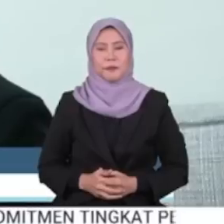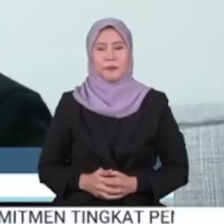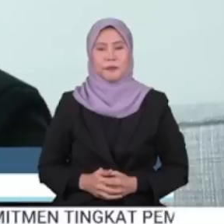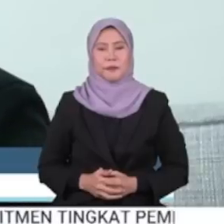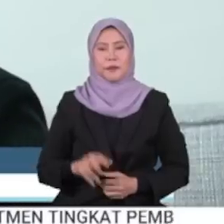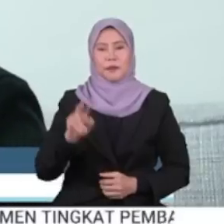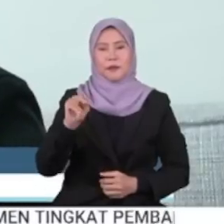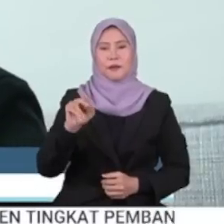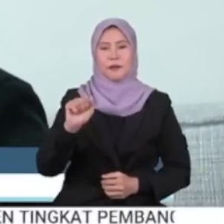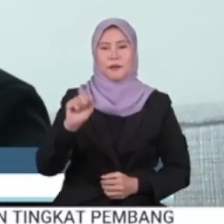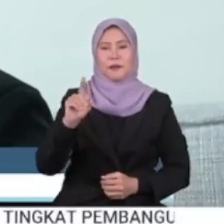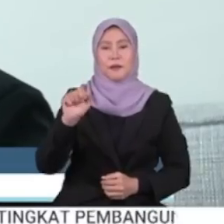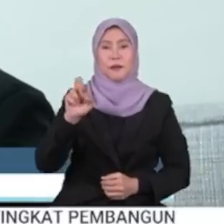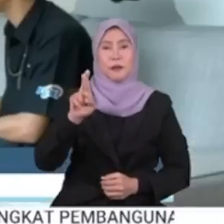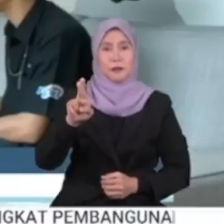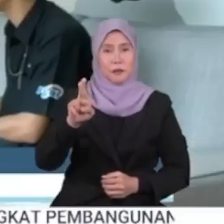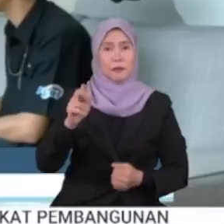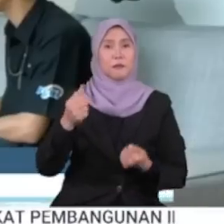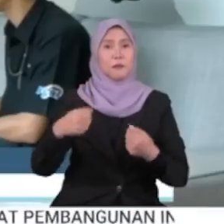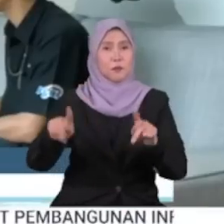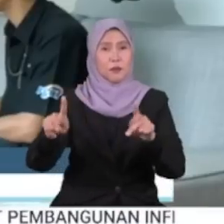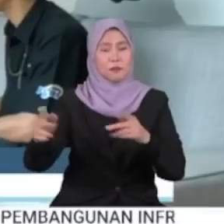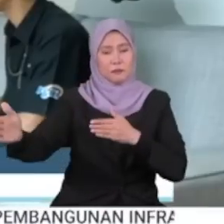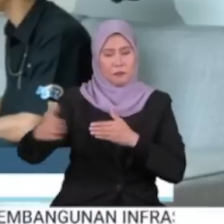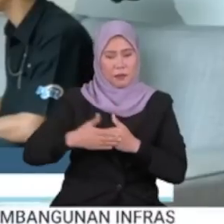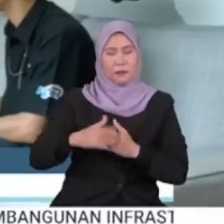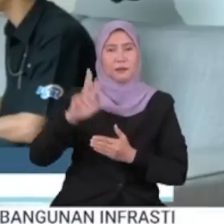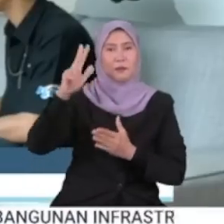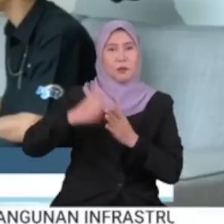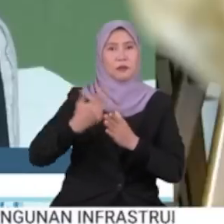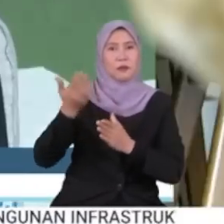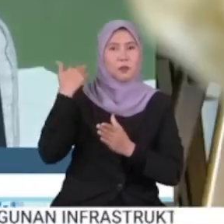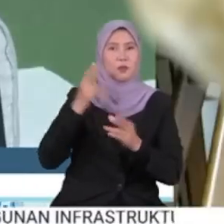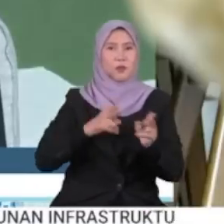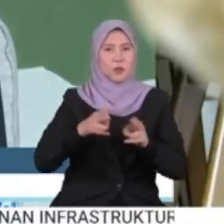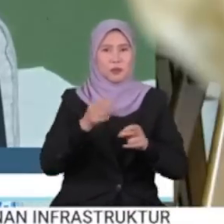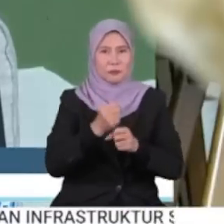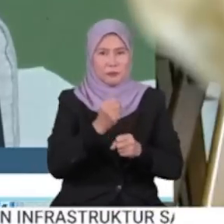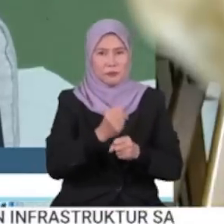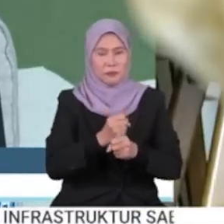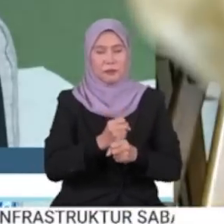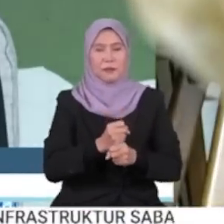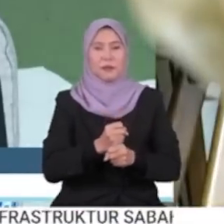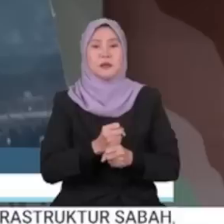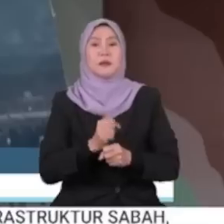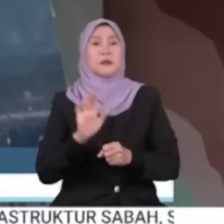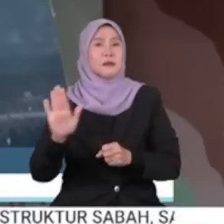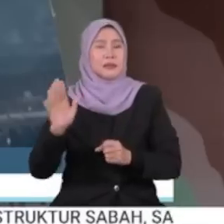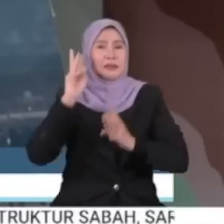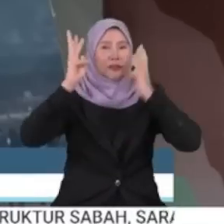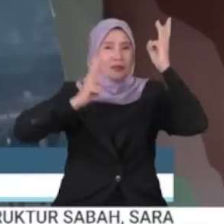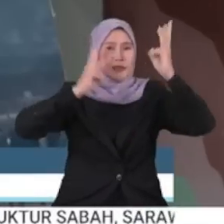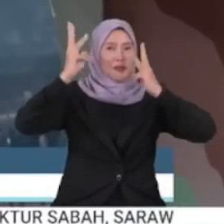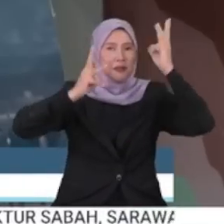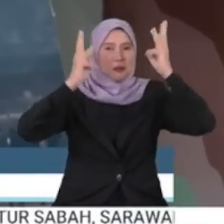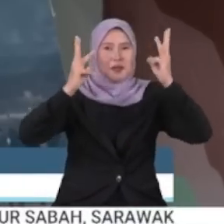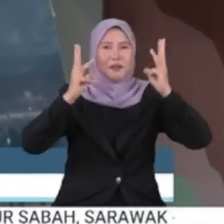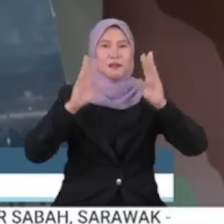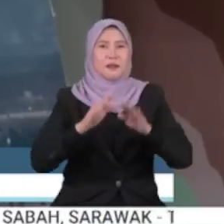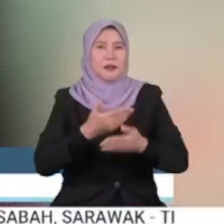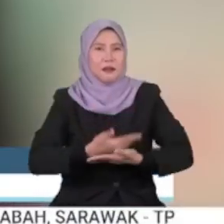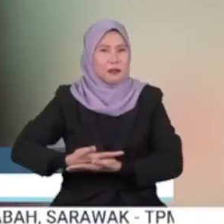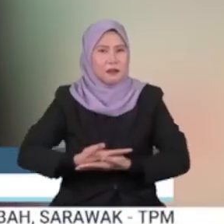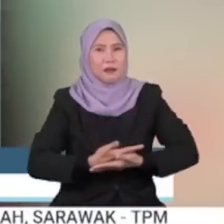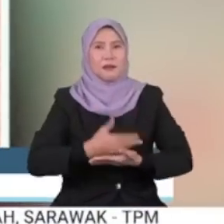Menurut Muhammad Nadir Al-Nuri yang sempat pulang 3 bulan lalu atas urusan kerja, menzahirkan kebimbangan terhadap anak